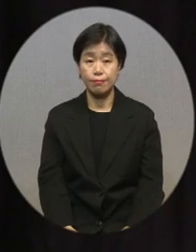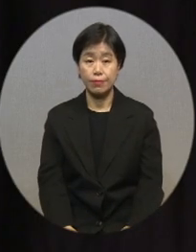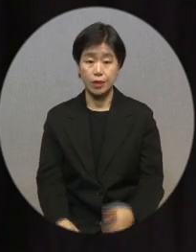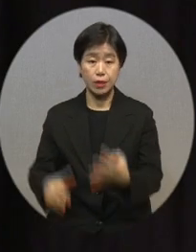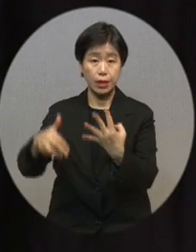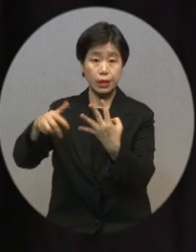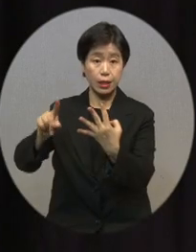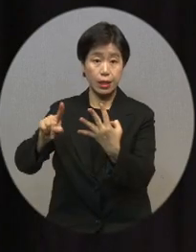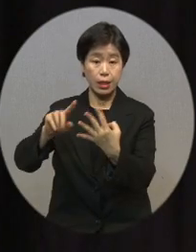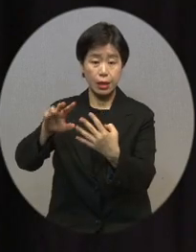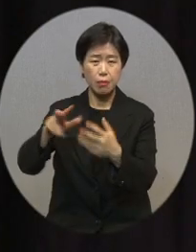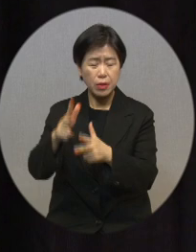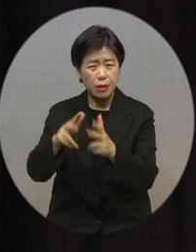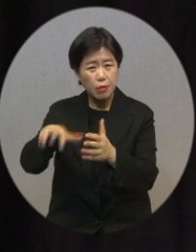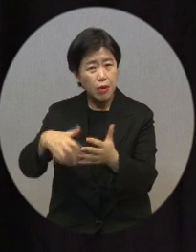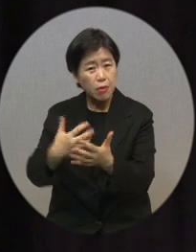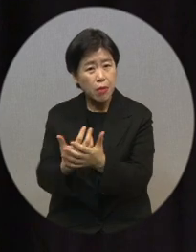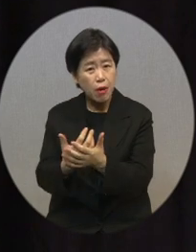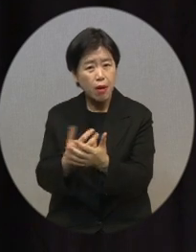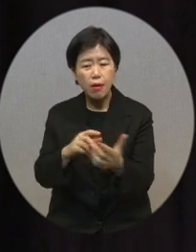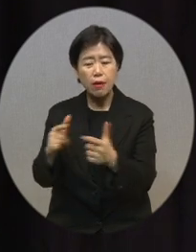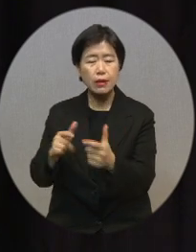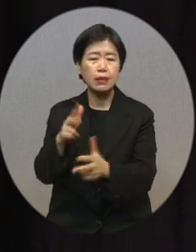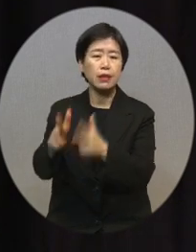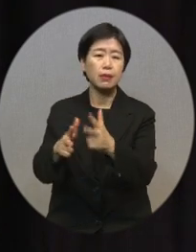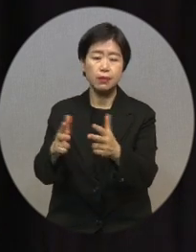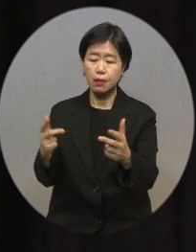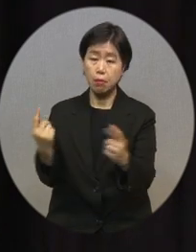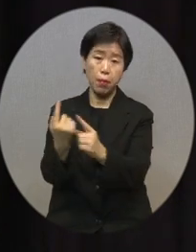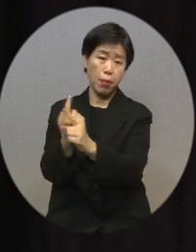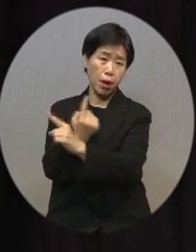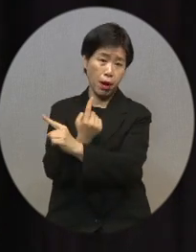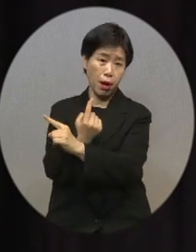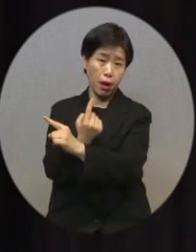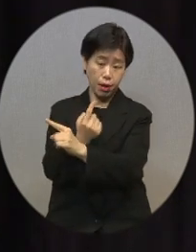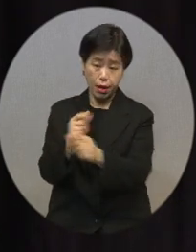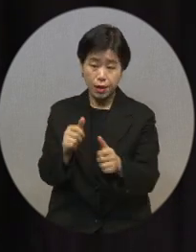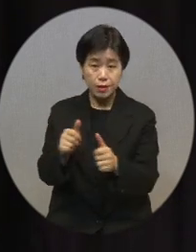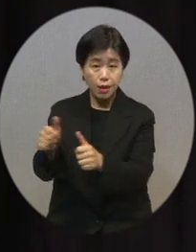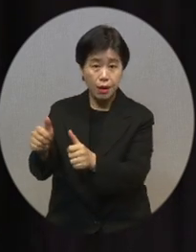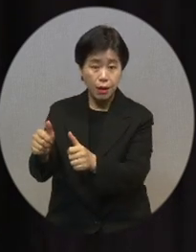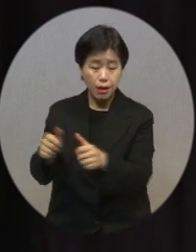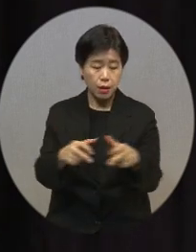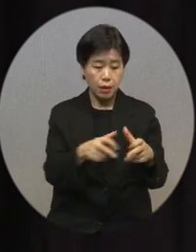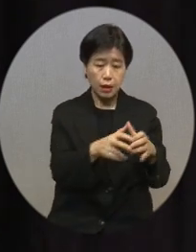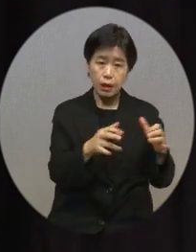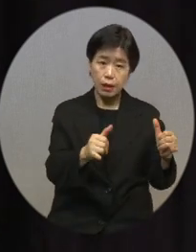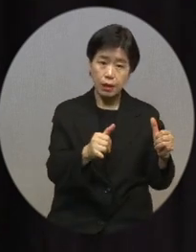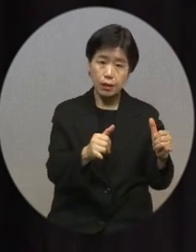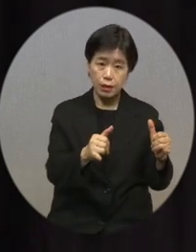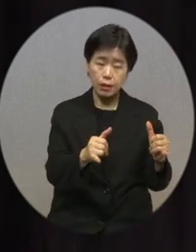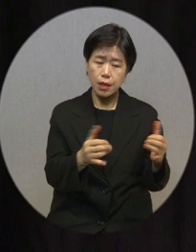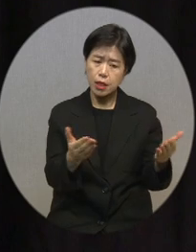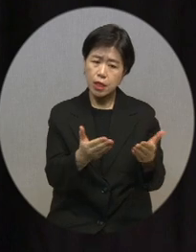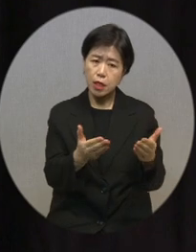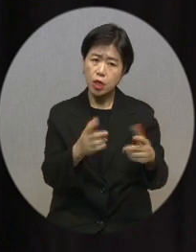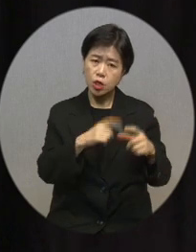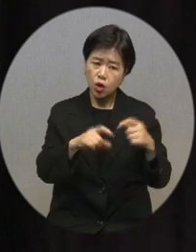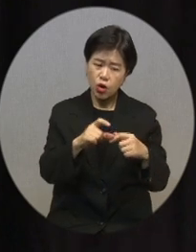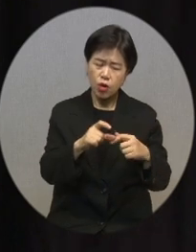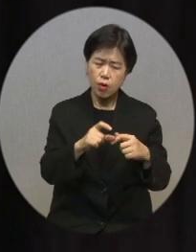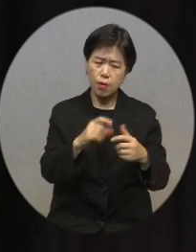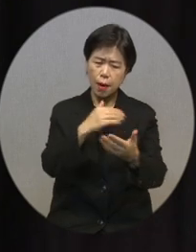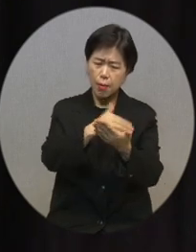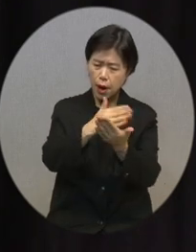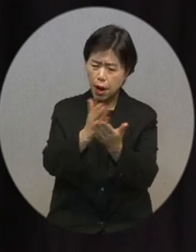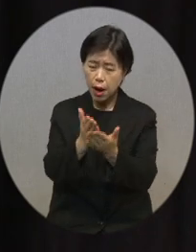4차 산업혁명 등그 산업 변화에 맞춰서 장애인의 그 일자리를 좀 다변화하기 위한 그런